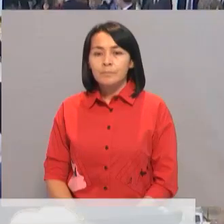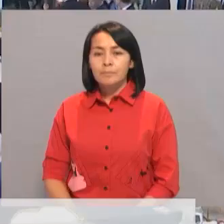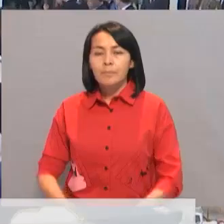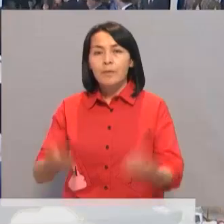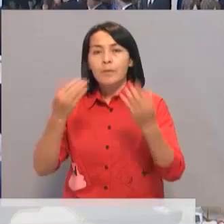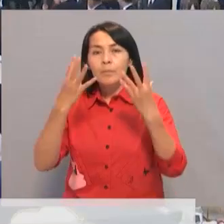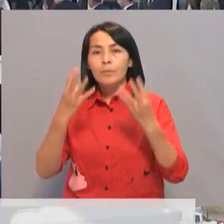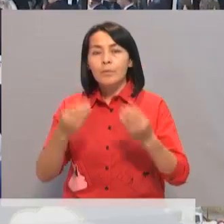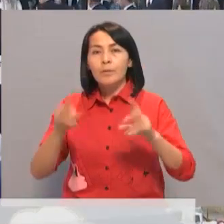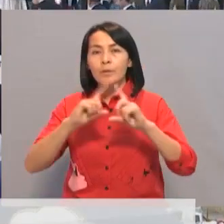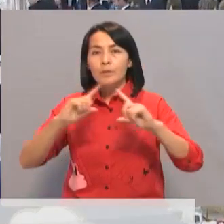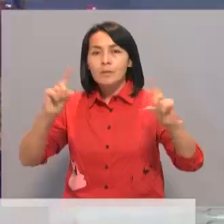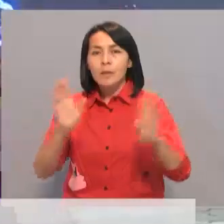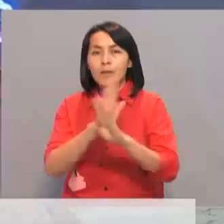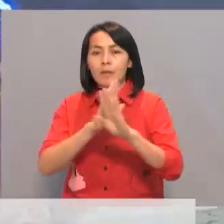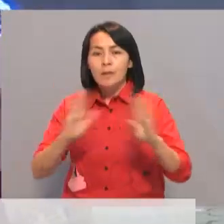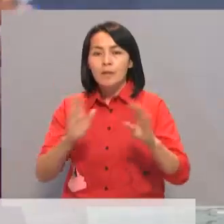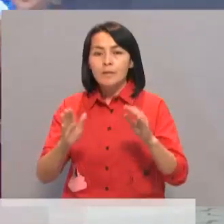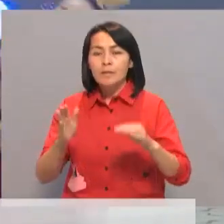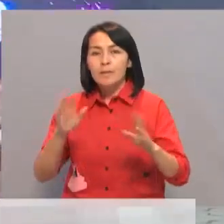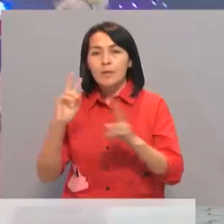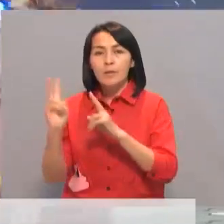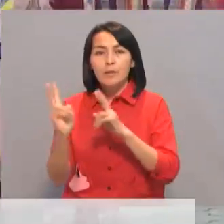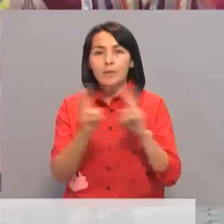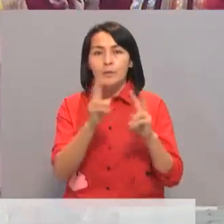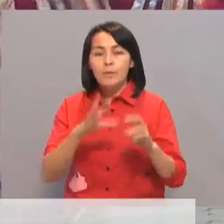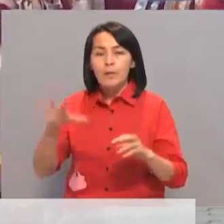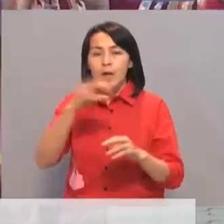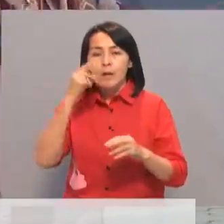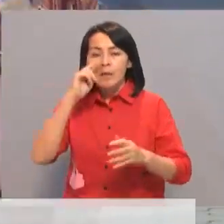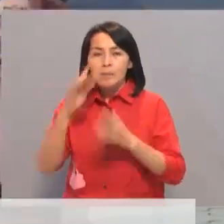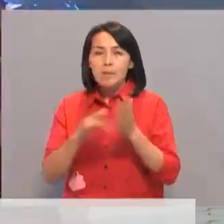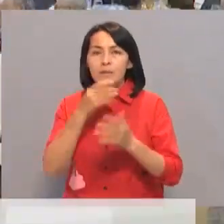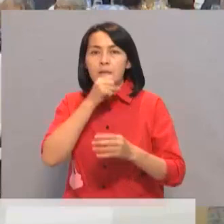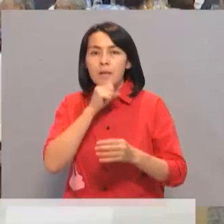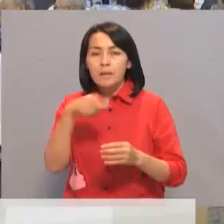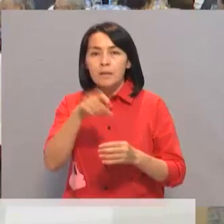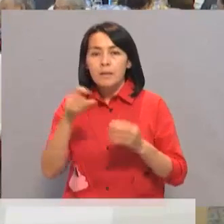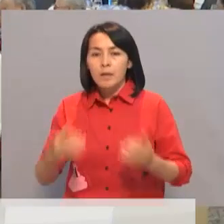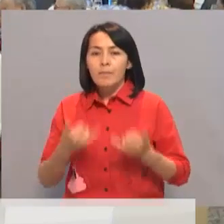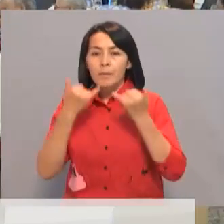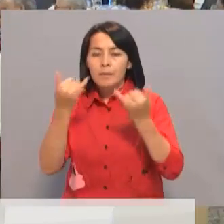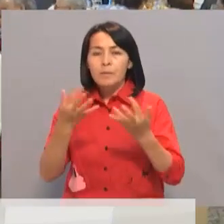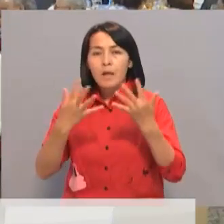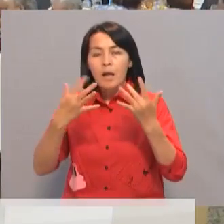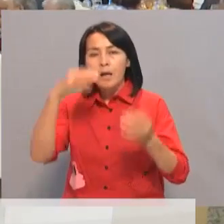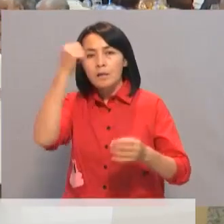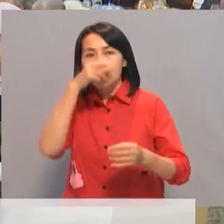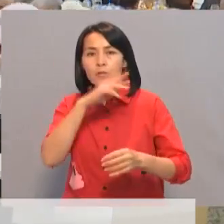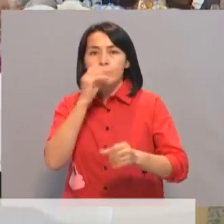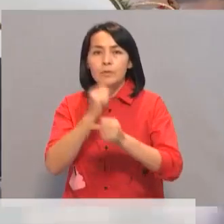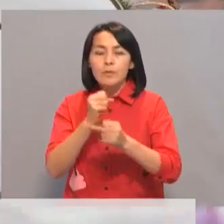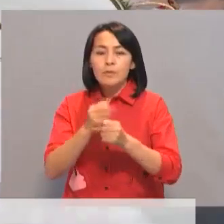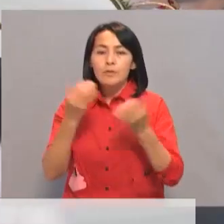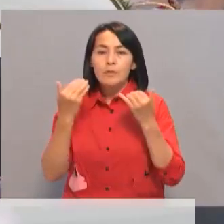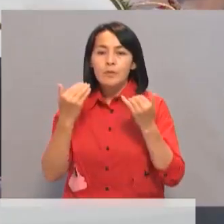Бұл күні шырқалған әуезді ән көңілді жадыратар күй мен бидің бәрі шымкенттік қарттарға арналды. Талай жыл табанды еңбек етіп